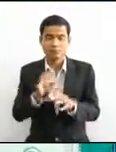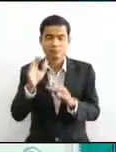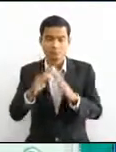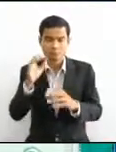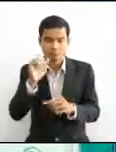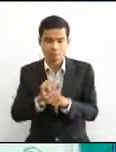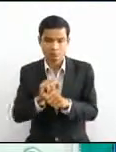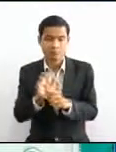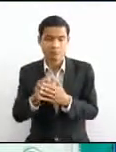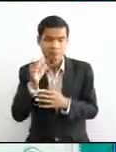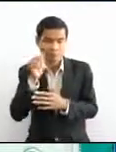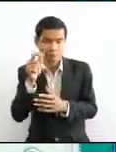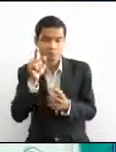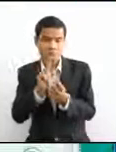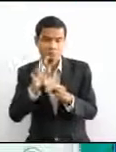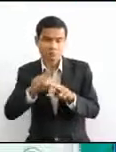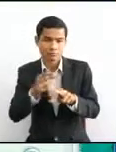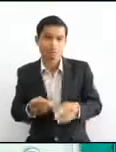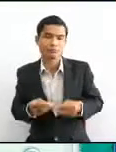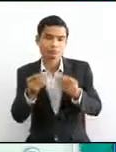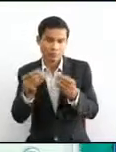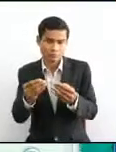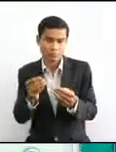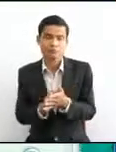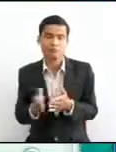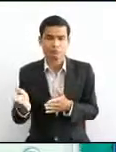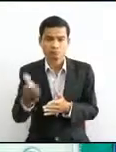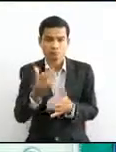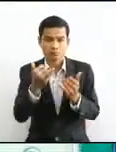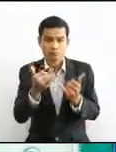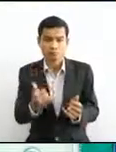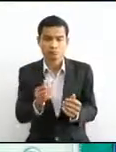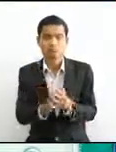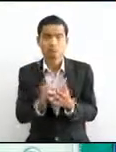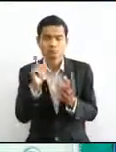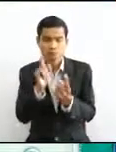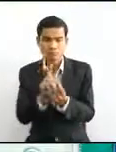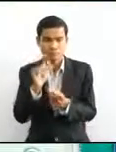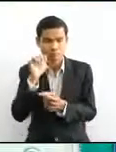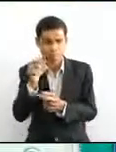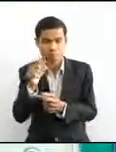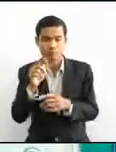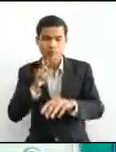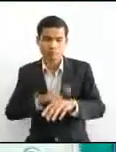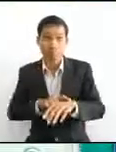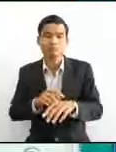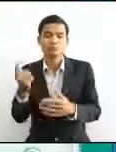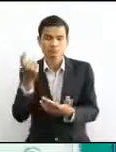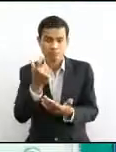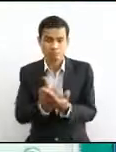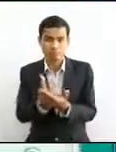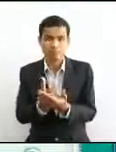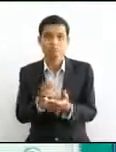cái cặp tía nè cứu ai đang miên rùng vốn chung con ọc nía tít ná cha lấy dương nâng chuộc khnía nơi thằng ngày sáy nơi phê vì liên nâng